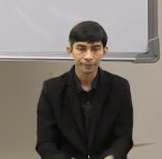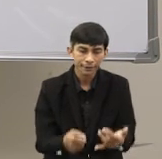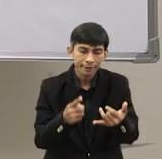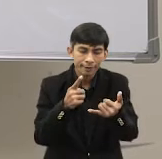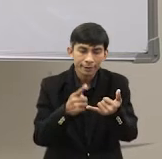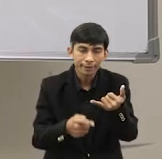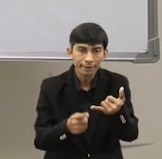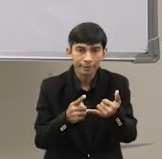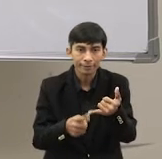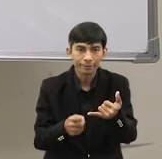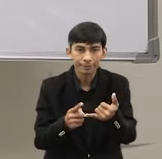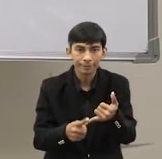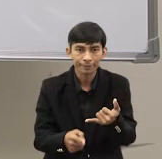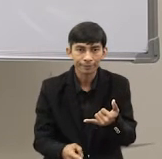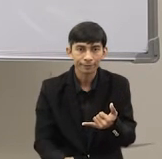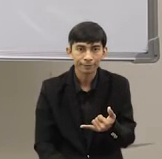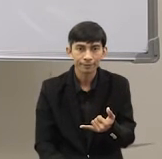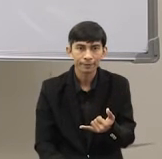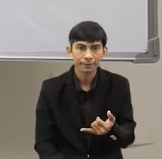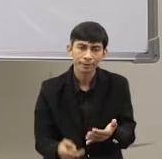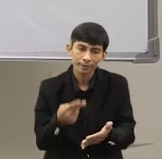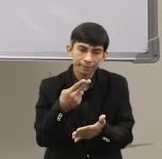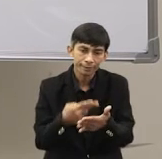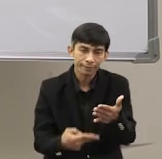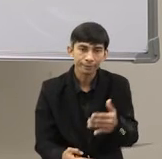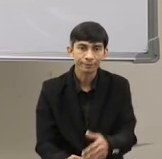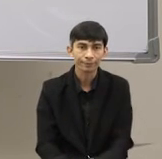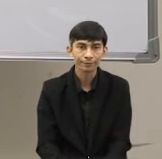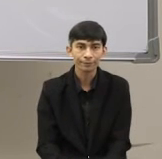nâng trông cao ấy kế cứ chịu vậy